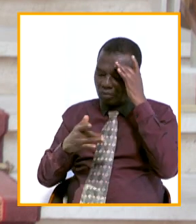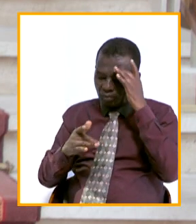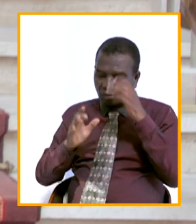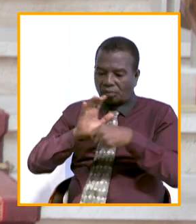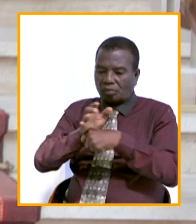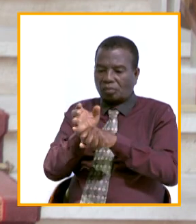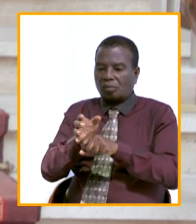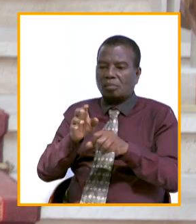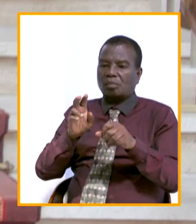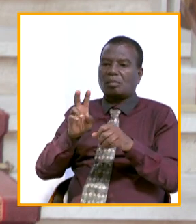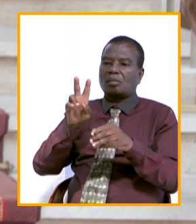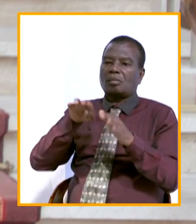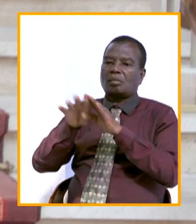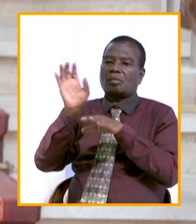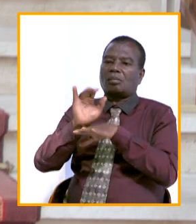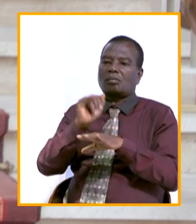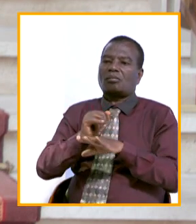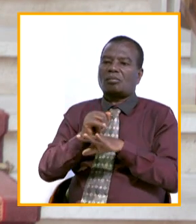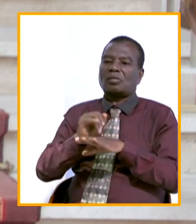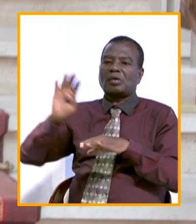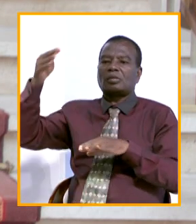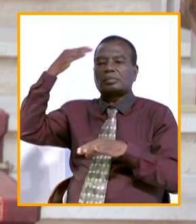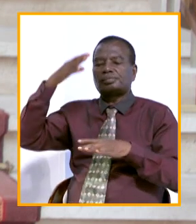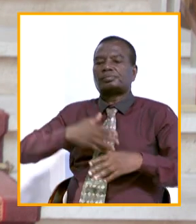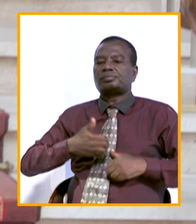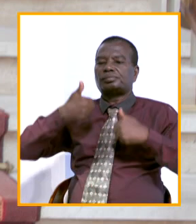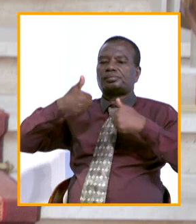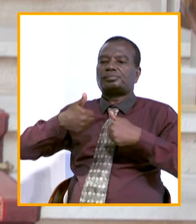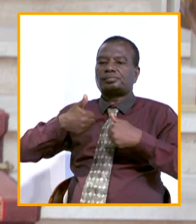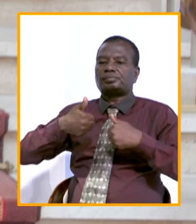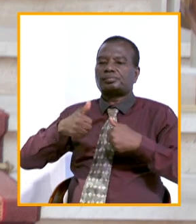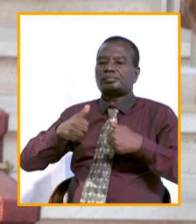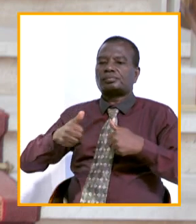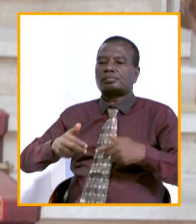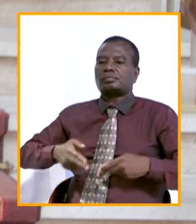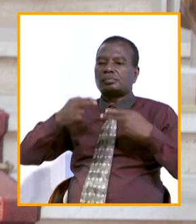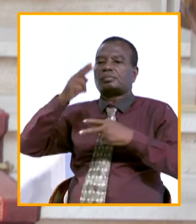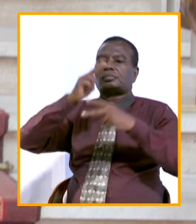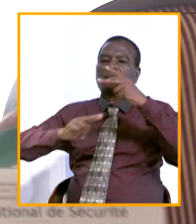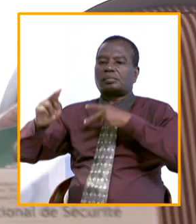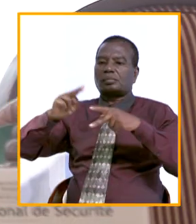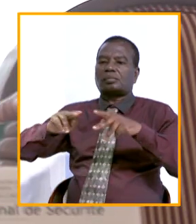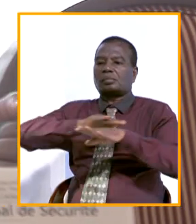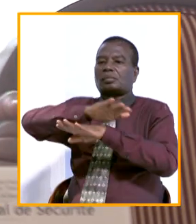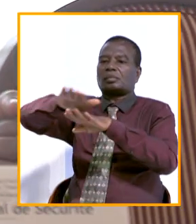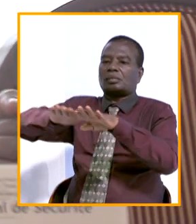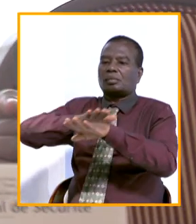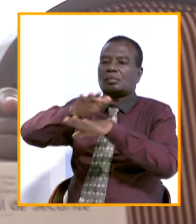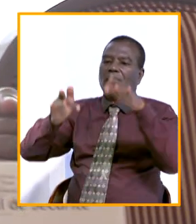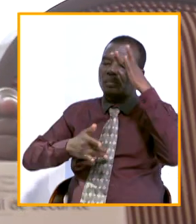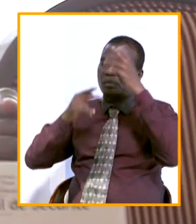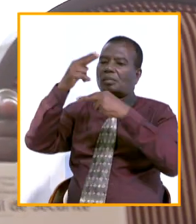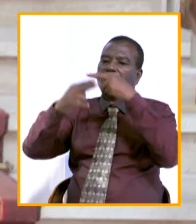coronavirus 2019 en Côte d'Ivoire, le ministre de la Santé, de l'Hygiène publique et de la couverture